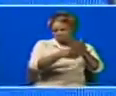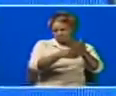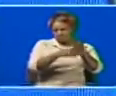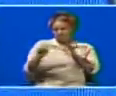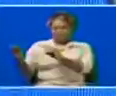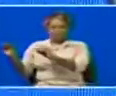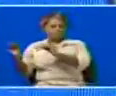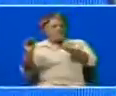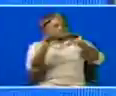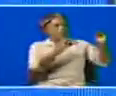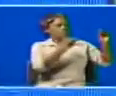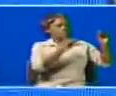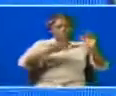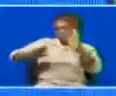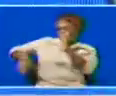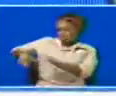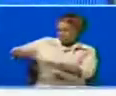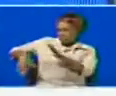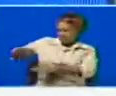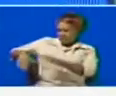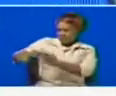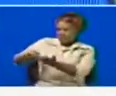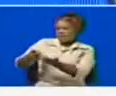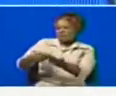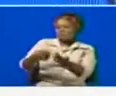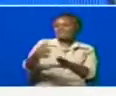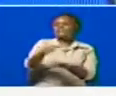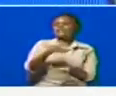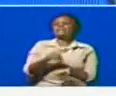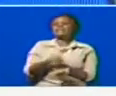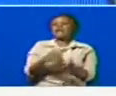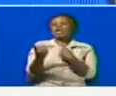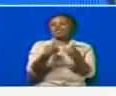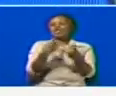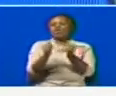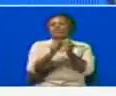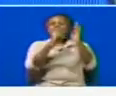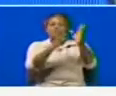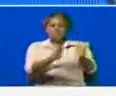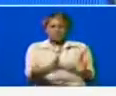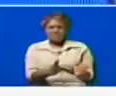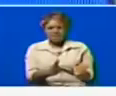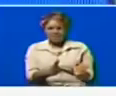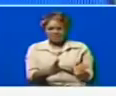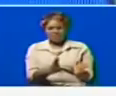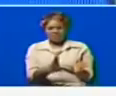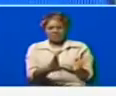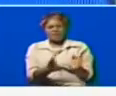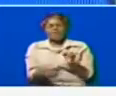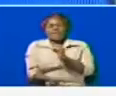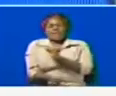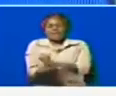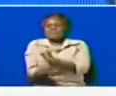moja nitakupeleka huko Bomas katika kituo cha kujumlisha kura tuweze kuzungumza na mwanahabari Rita Tinina aweze